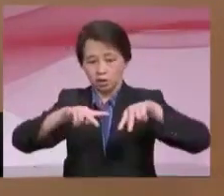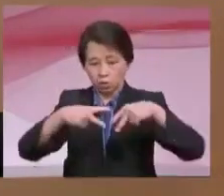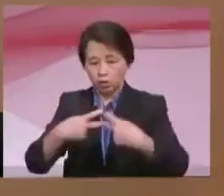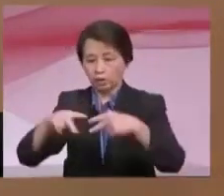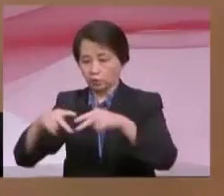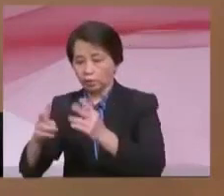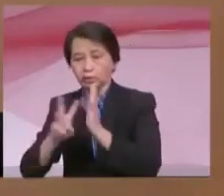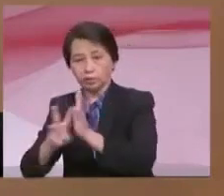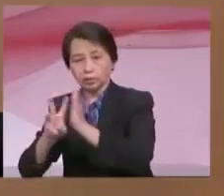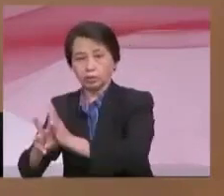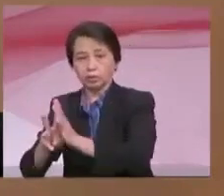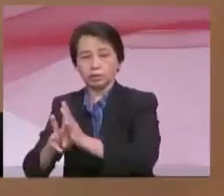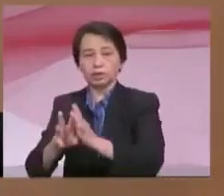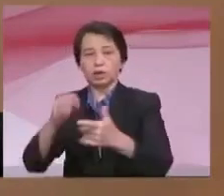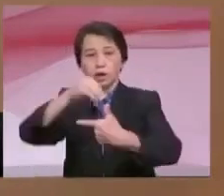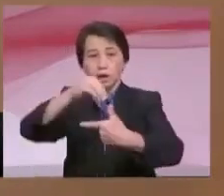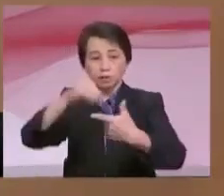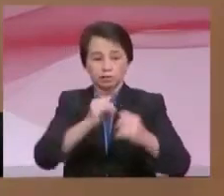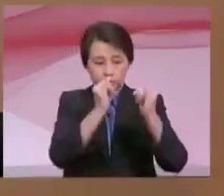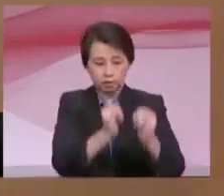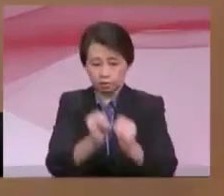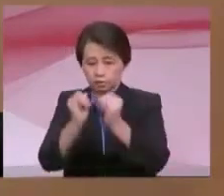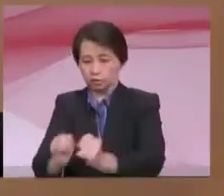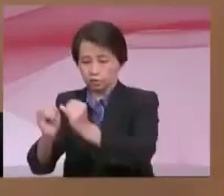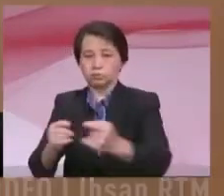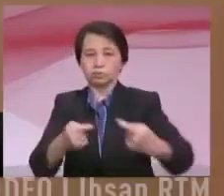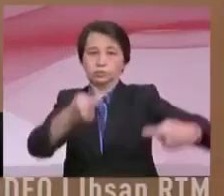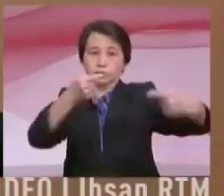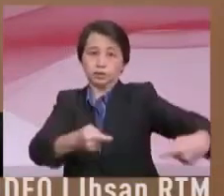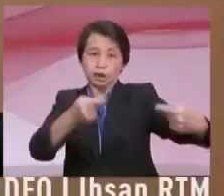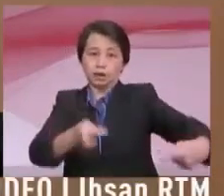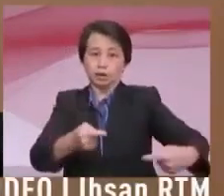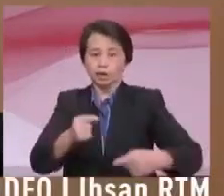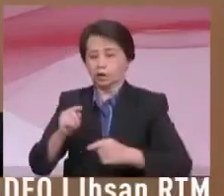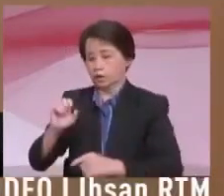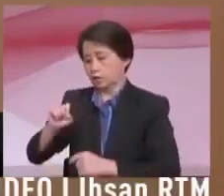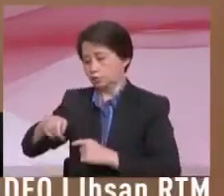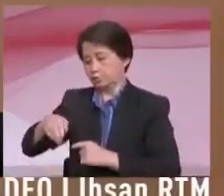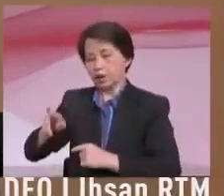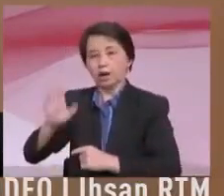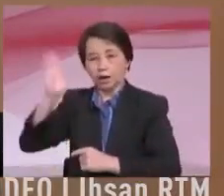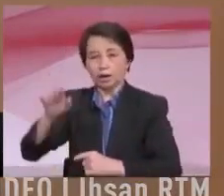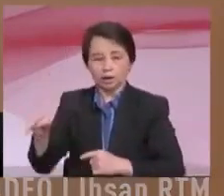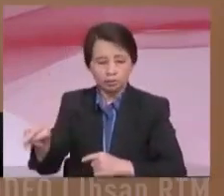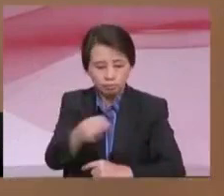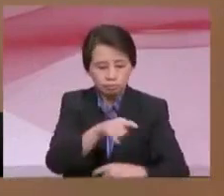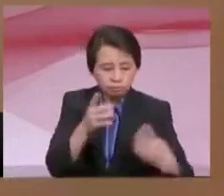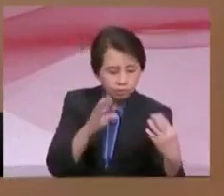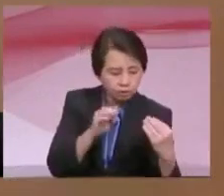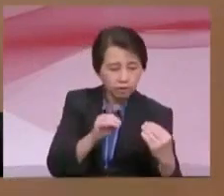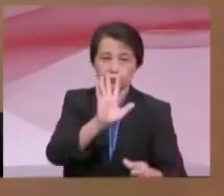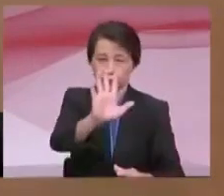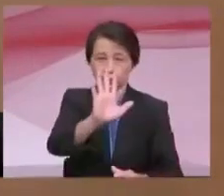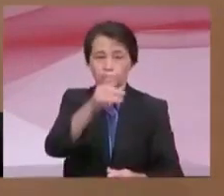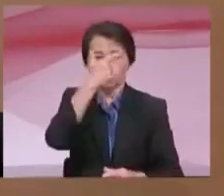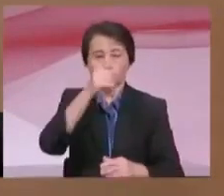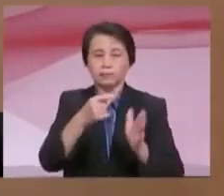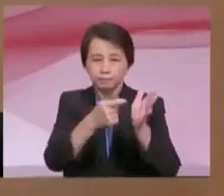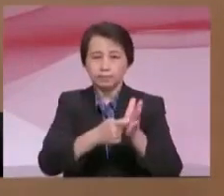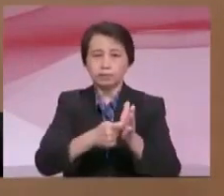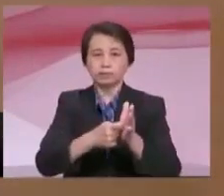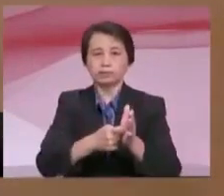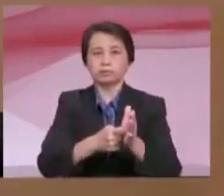politik ataupun individu-individu yang akan bertanding nanti mengenai garis panduan Praya yang